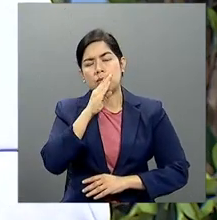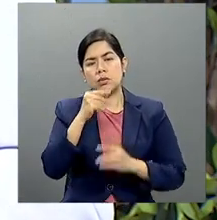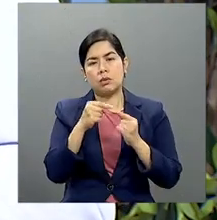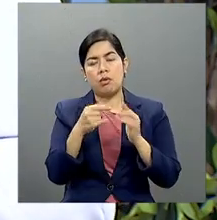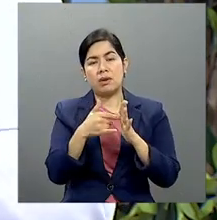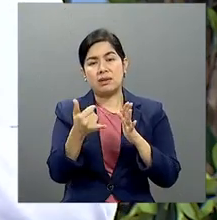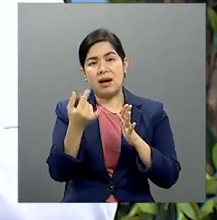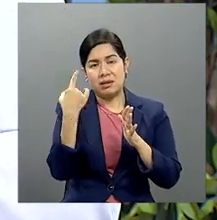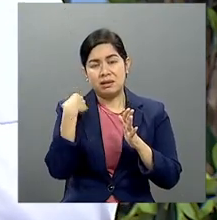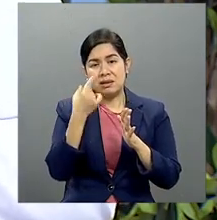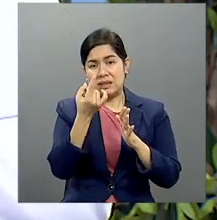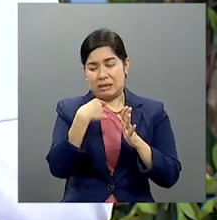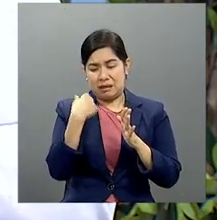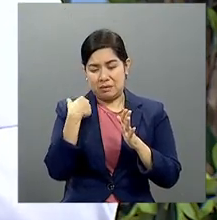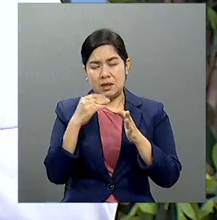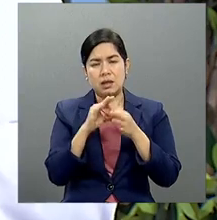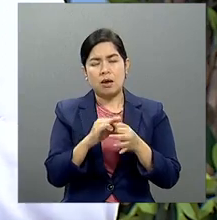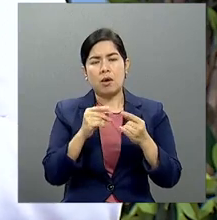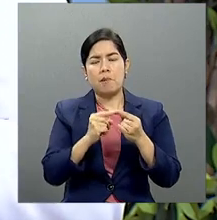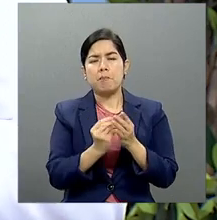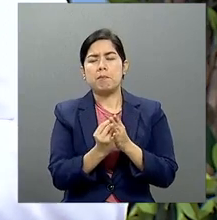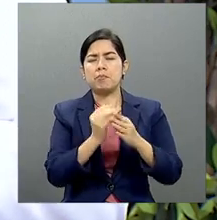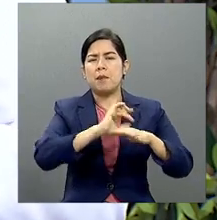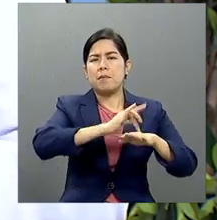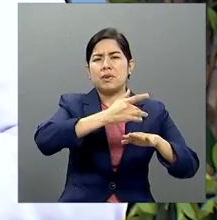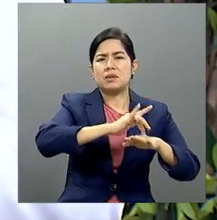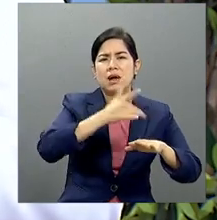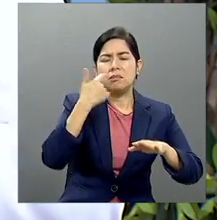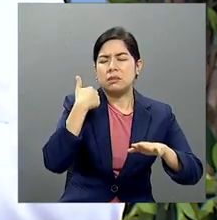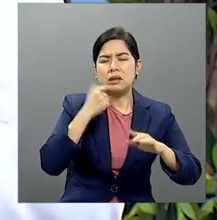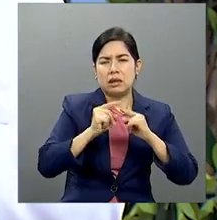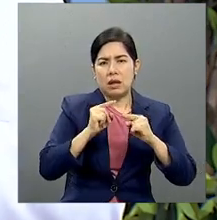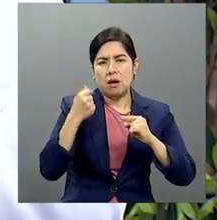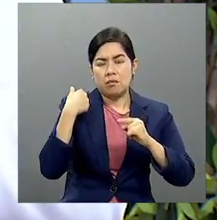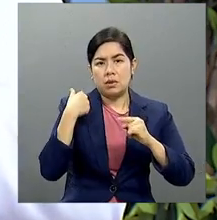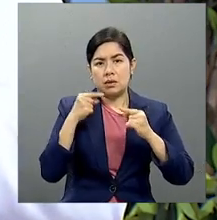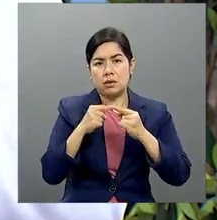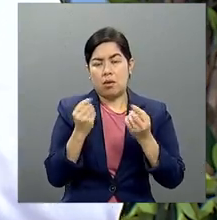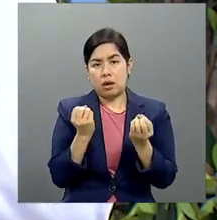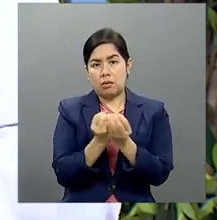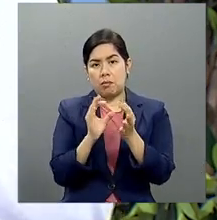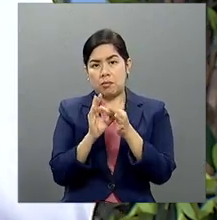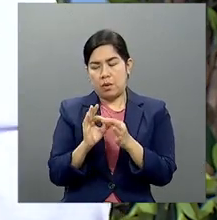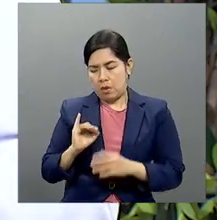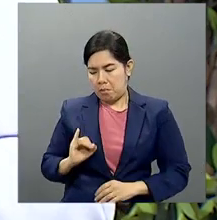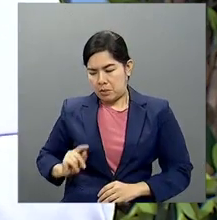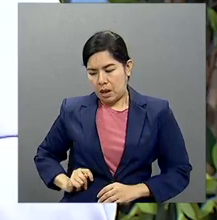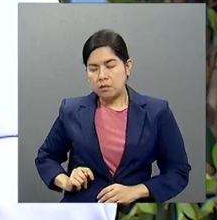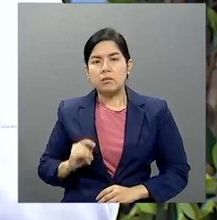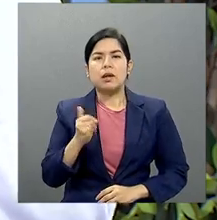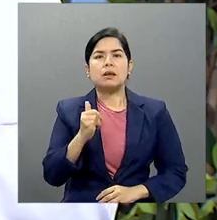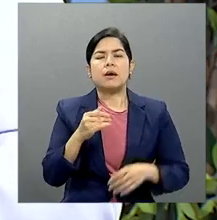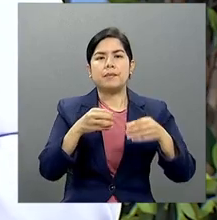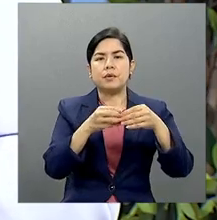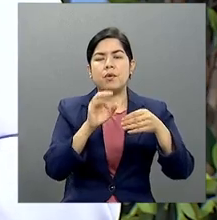ไตหรือไม ่ สุดท้ายเองก็คือว่าควรที่จะในกลุ่มผู้ป่วยที่เป็นไตเสื่อมนะ